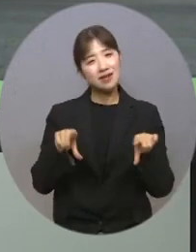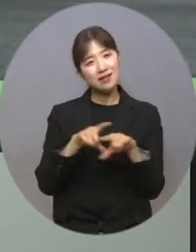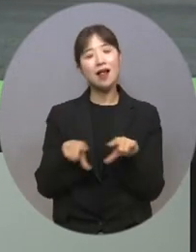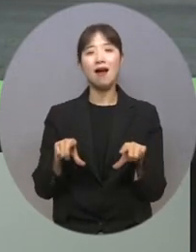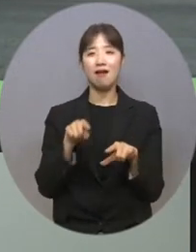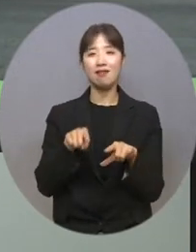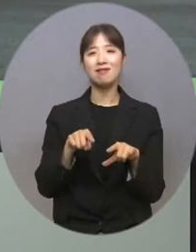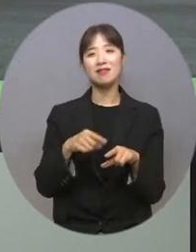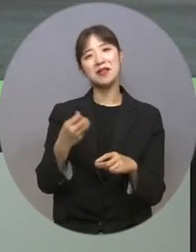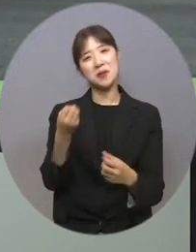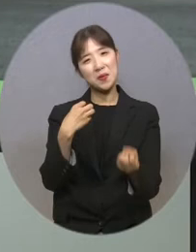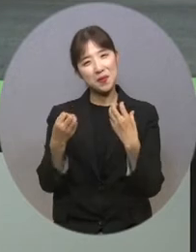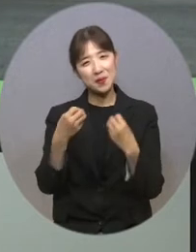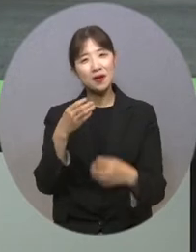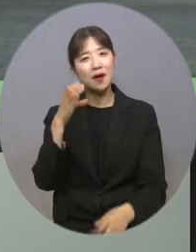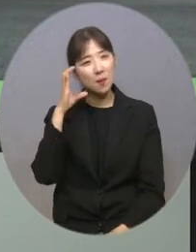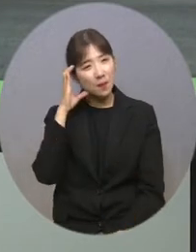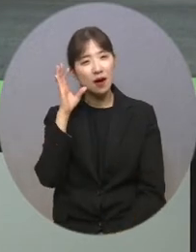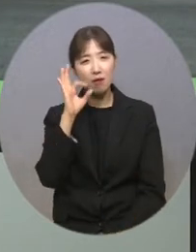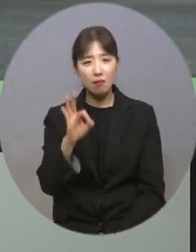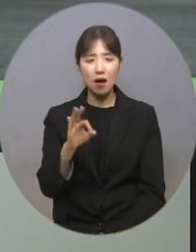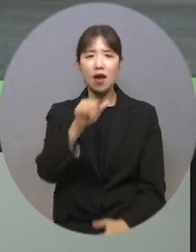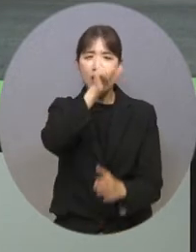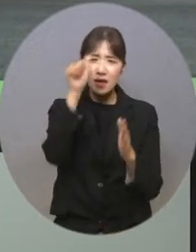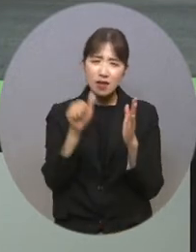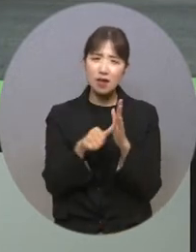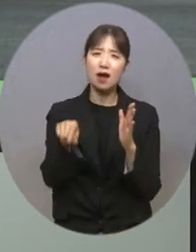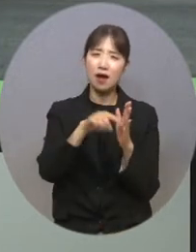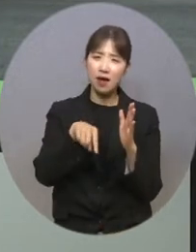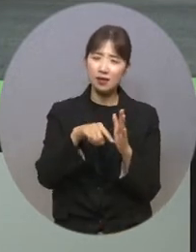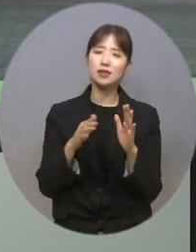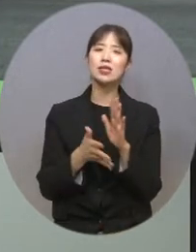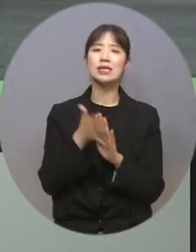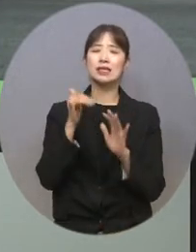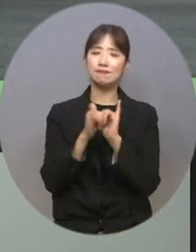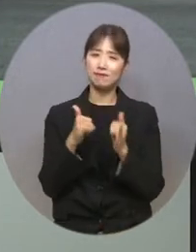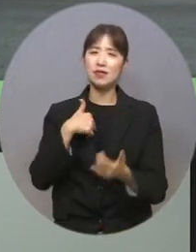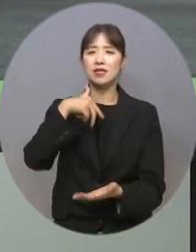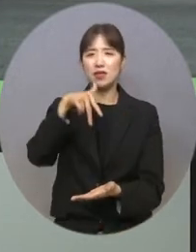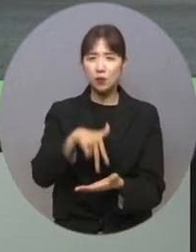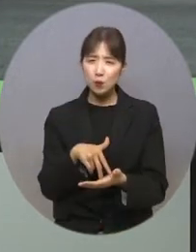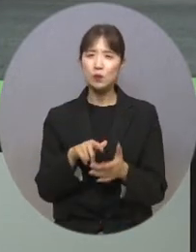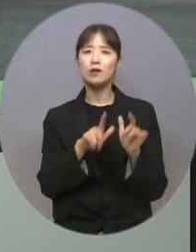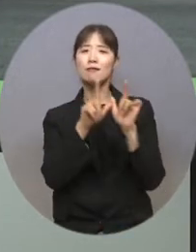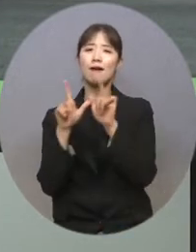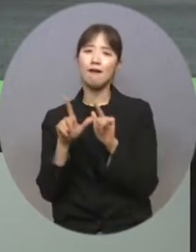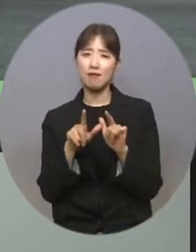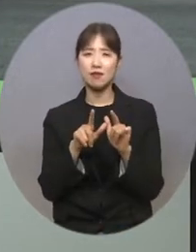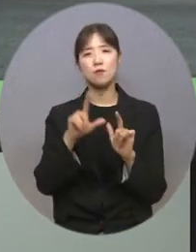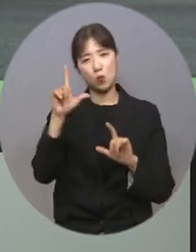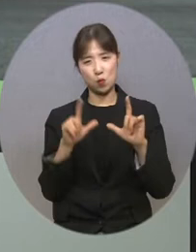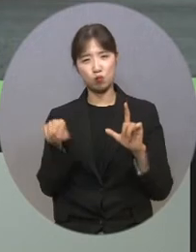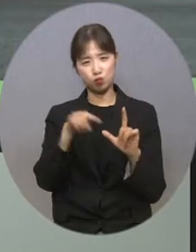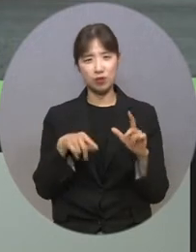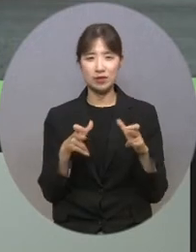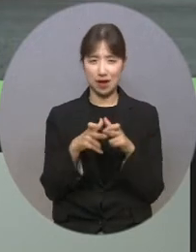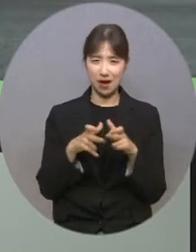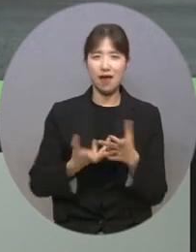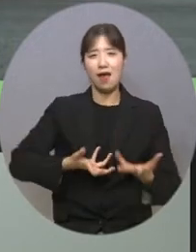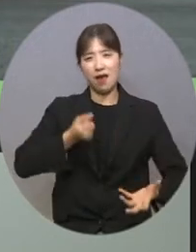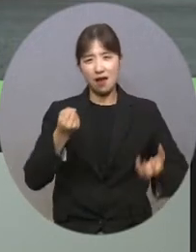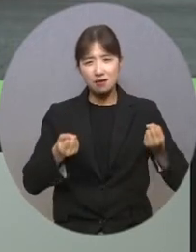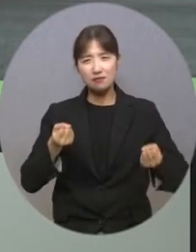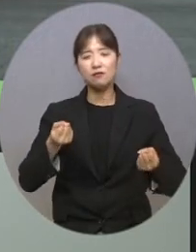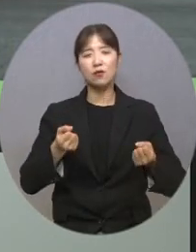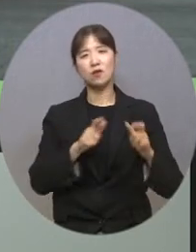통해서 요 제가 말씀드렸던 삶의 안해서 시민으로서 사는 모습 중에 장애를 가지고 생활하는